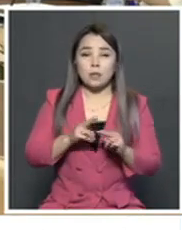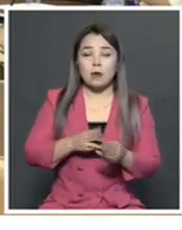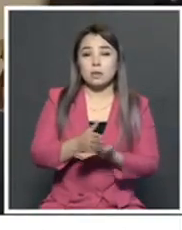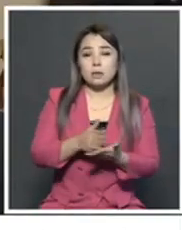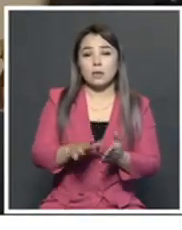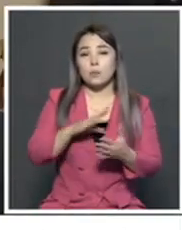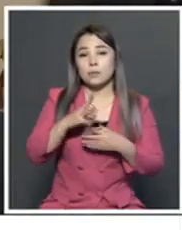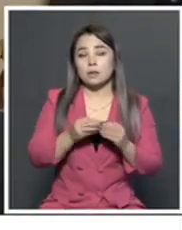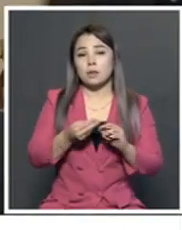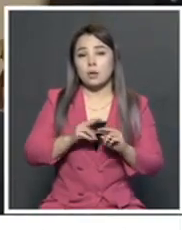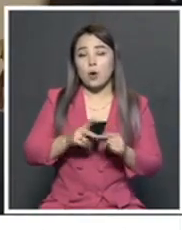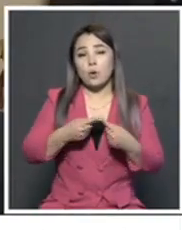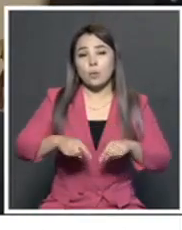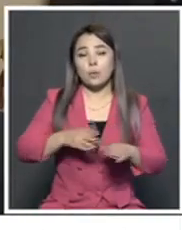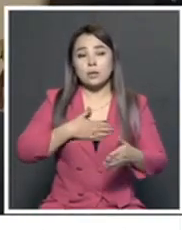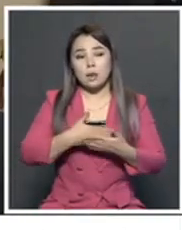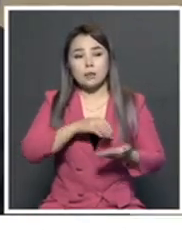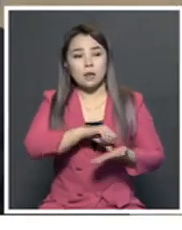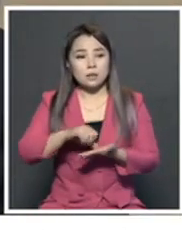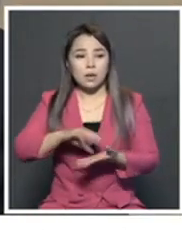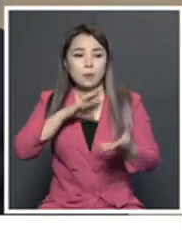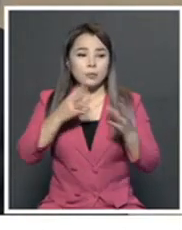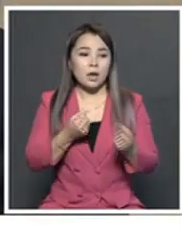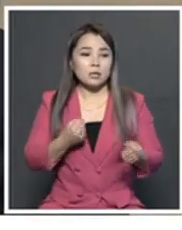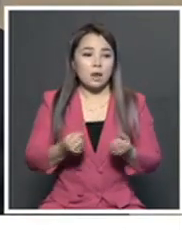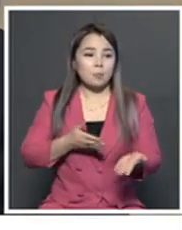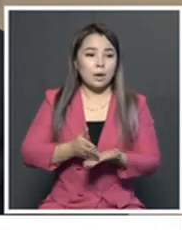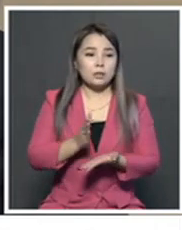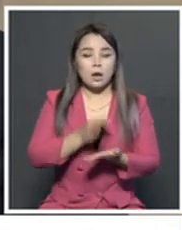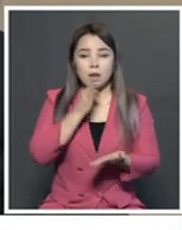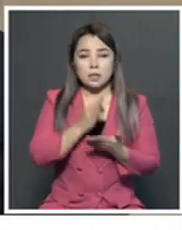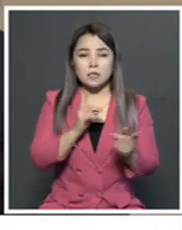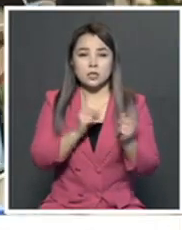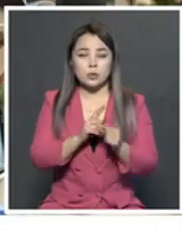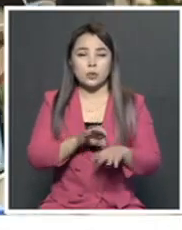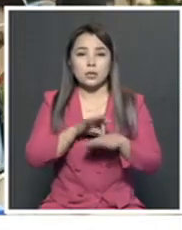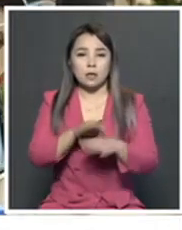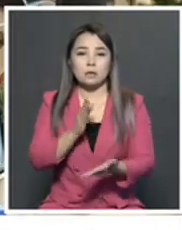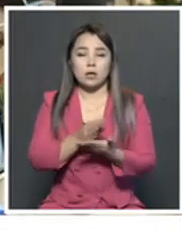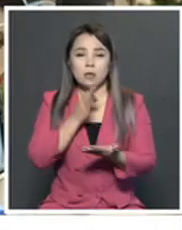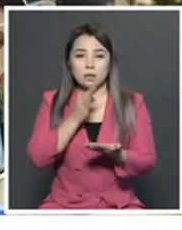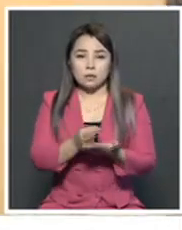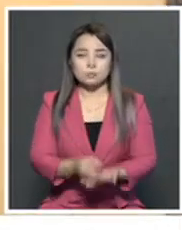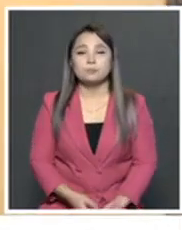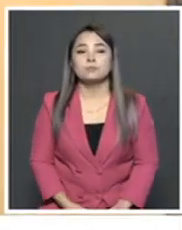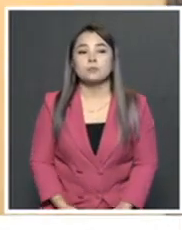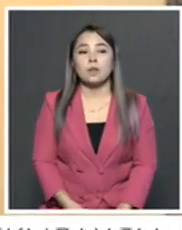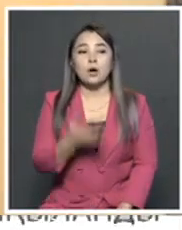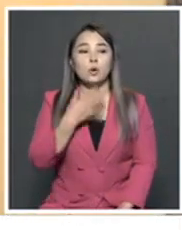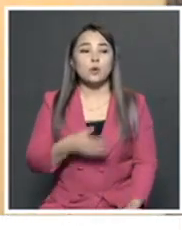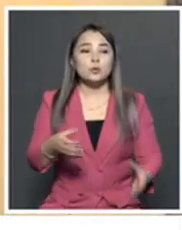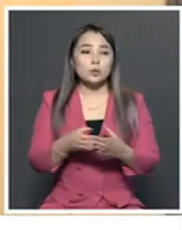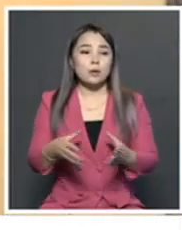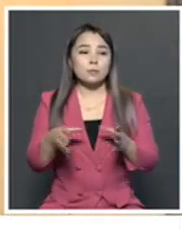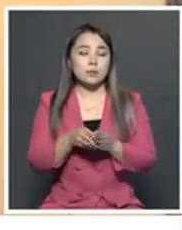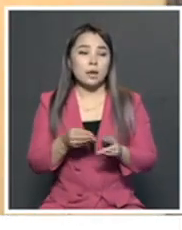ішінде сайлау процесі де қоғамдағы береке-бірлікті одан әрі нығайтуға бағытталады, дейді кездесуге келгендер. Ұлттық кеңестің